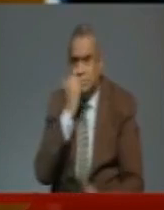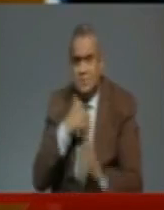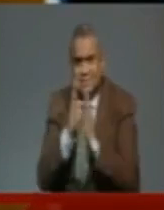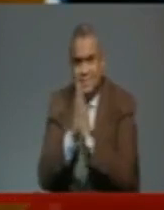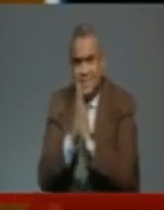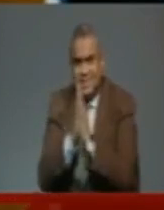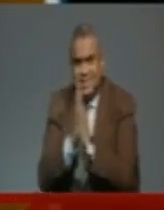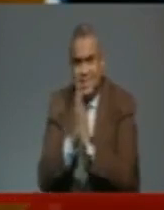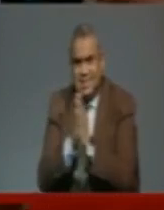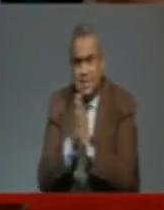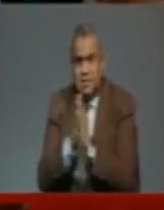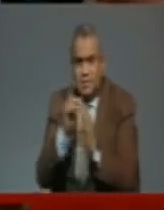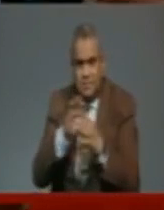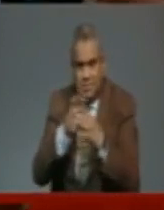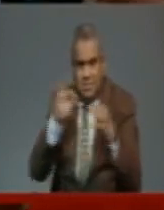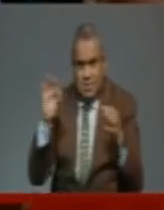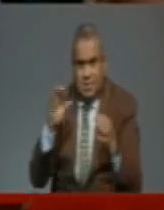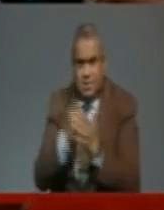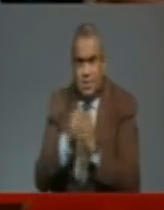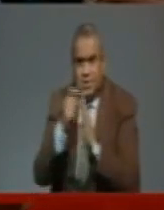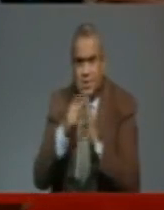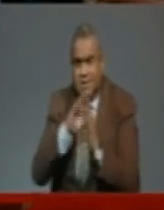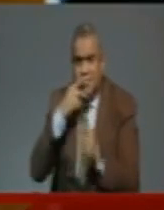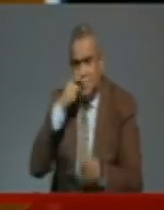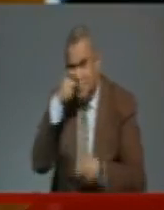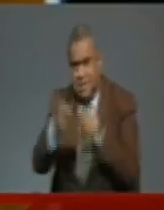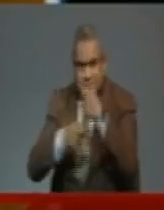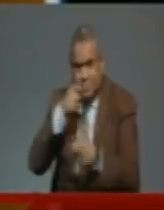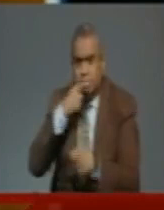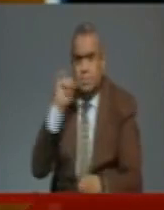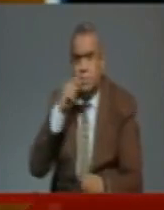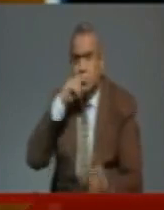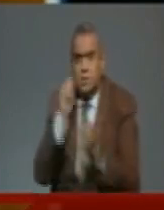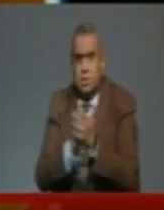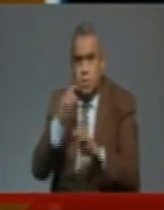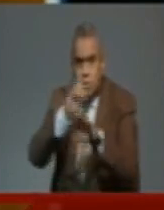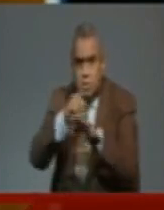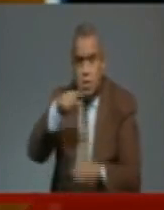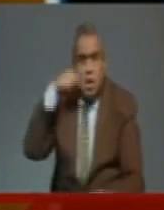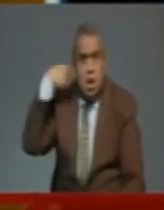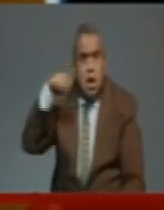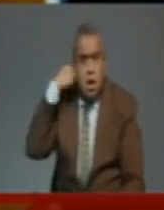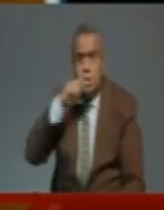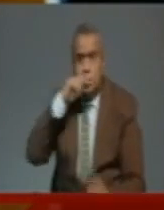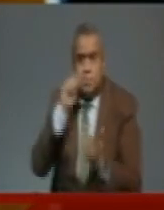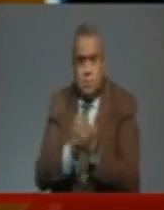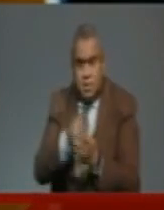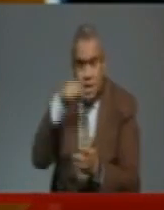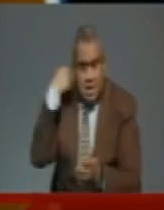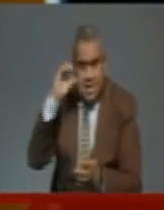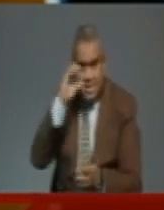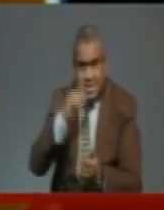لا يعني طبعا يتهموني زي ما يتهموني، قال كده بالظبط، قال انتوا عندكم رئيس حول معنى